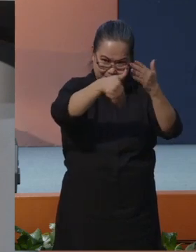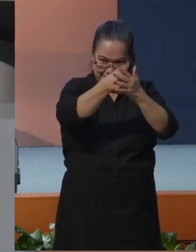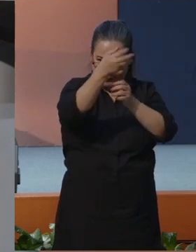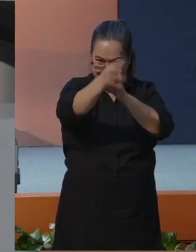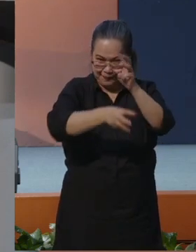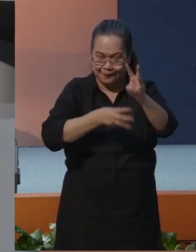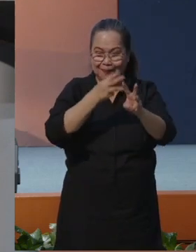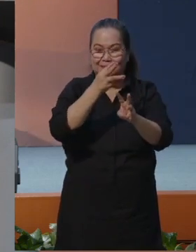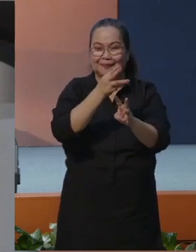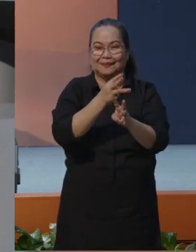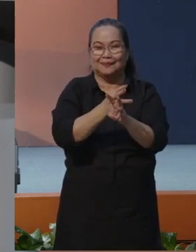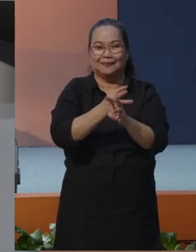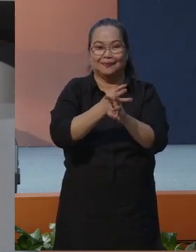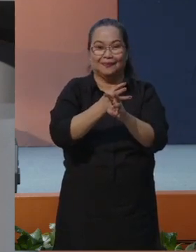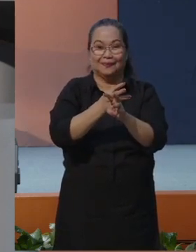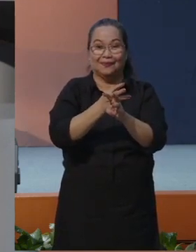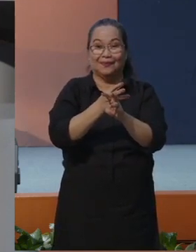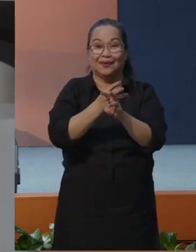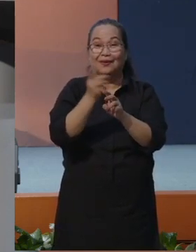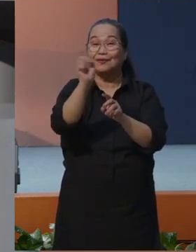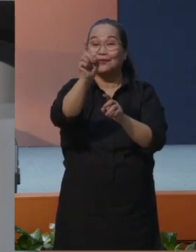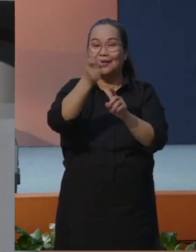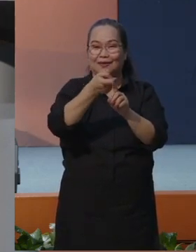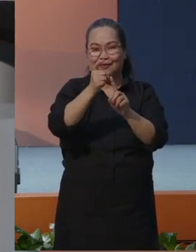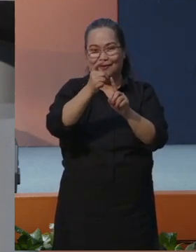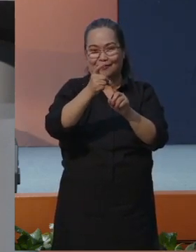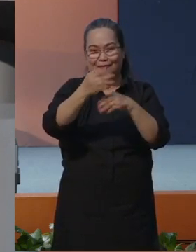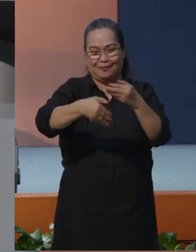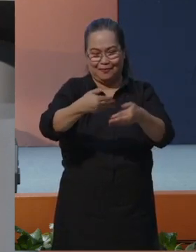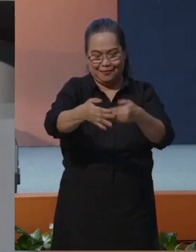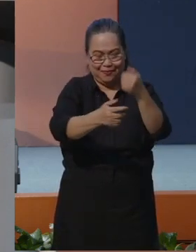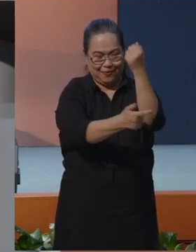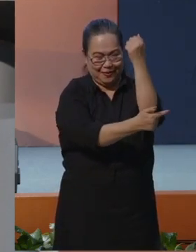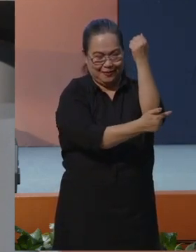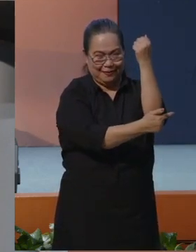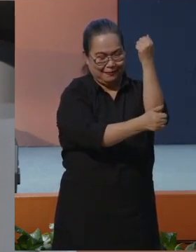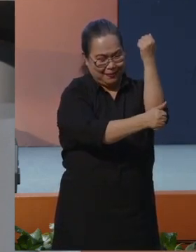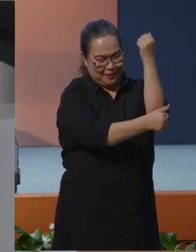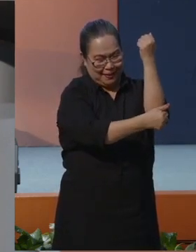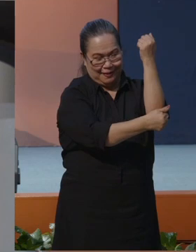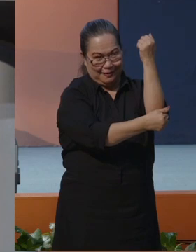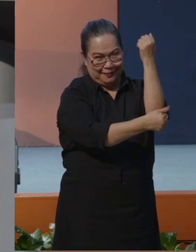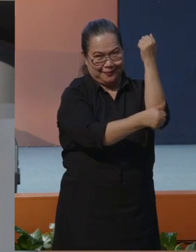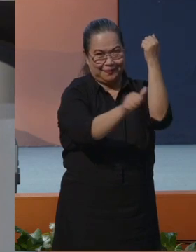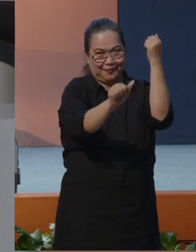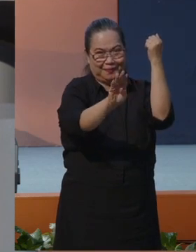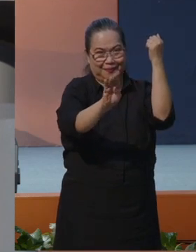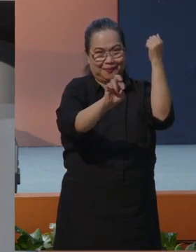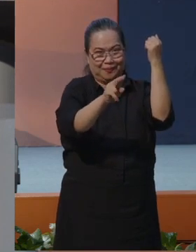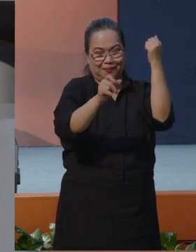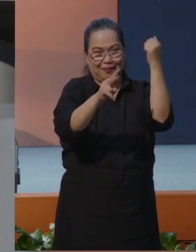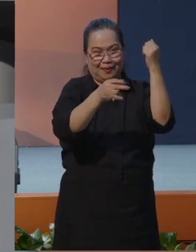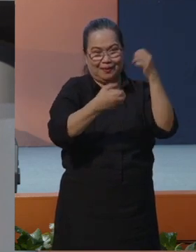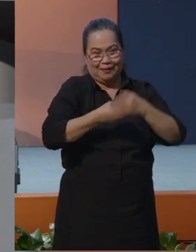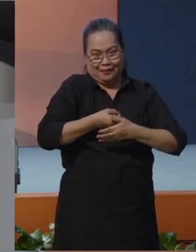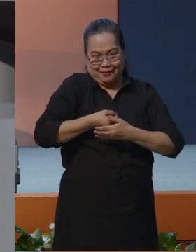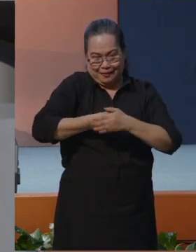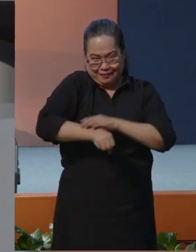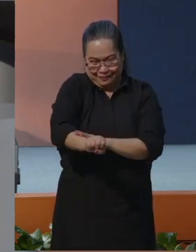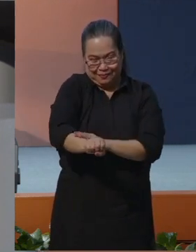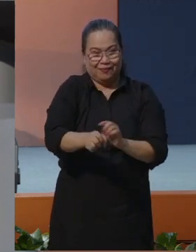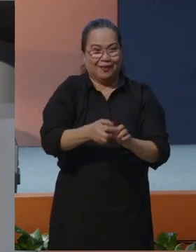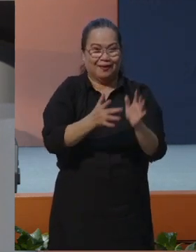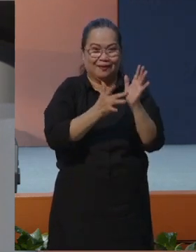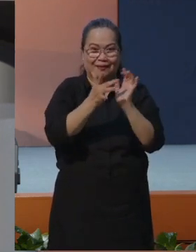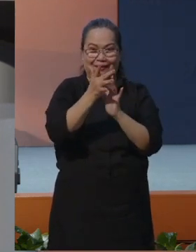sa pamamagitan ng lahi ni Abraham, sa pagdala ng Mesyas na magmumula sa Israel.